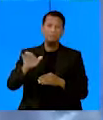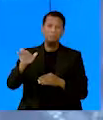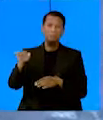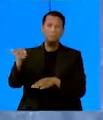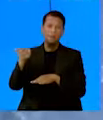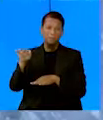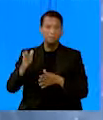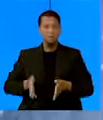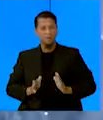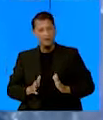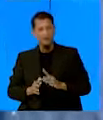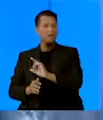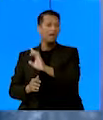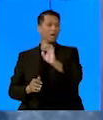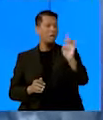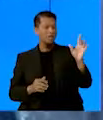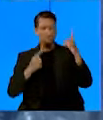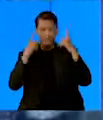dan sejumlah wilayah di Pulau Jawa.